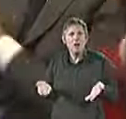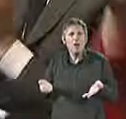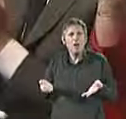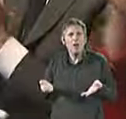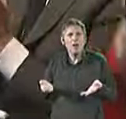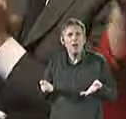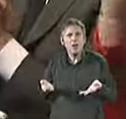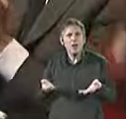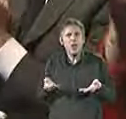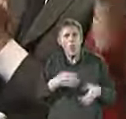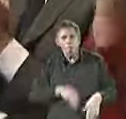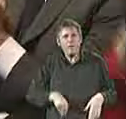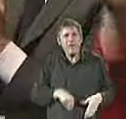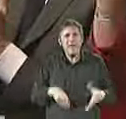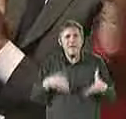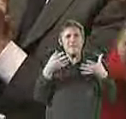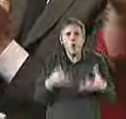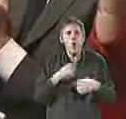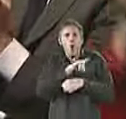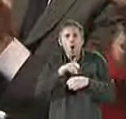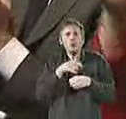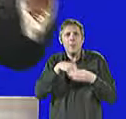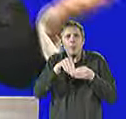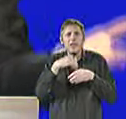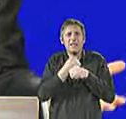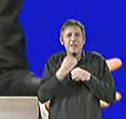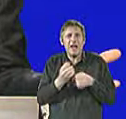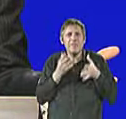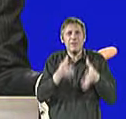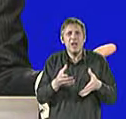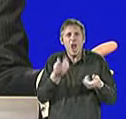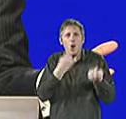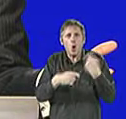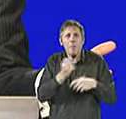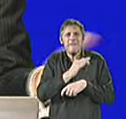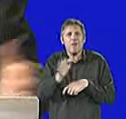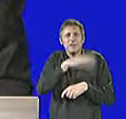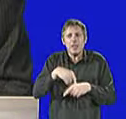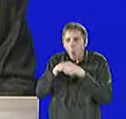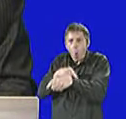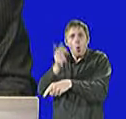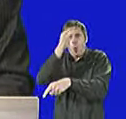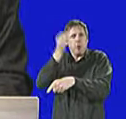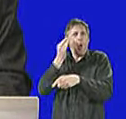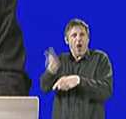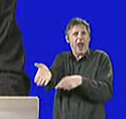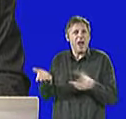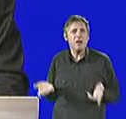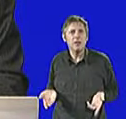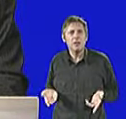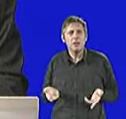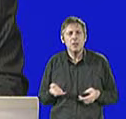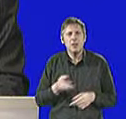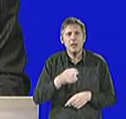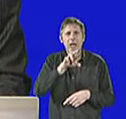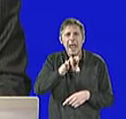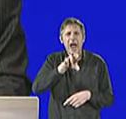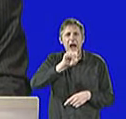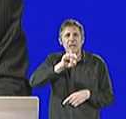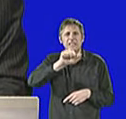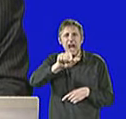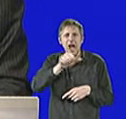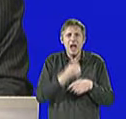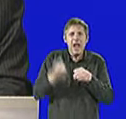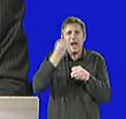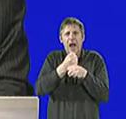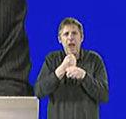aspirations des ouvriers et des salariés de l'économie française. En créant le RSA, nous